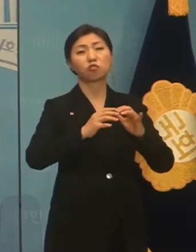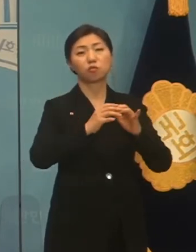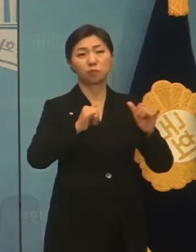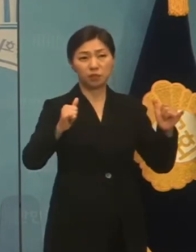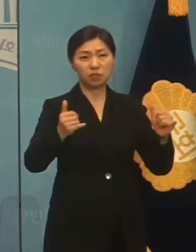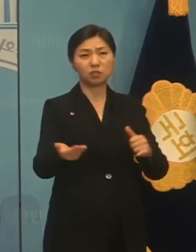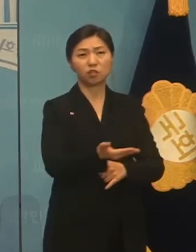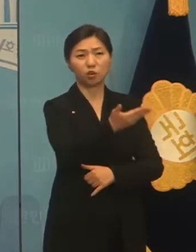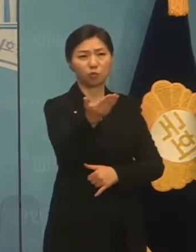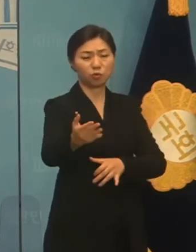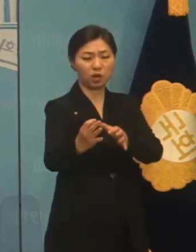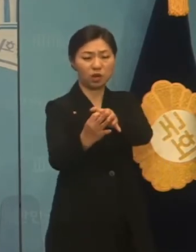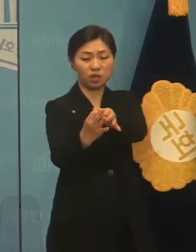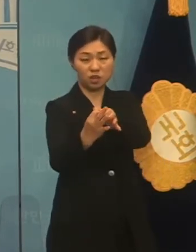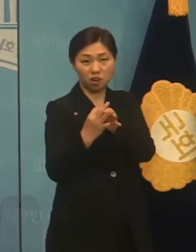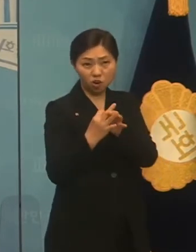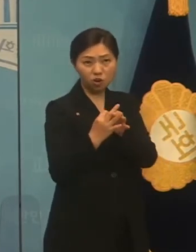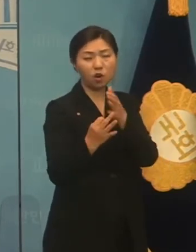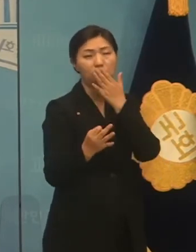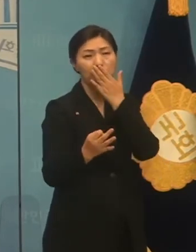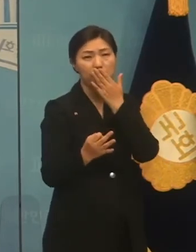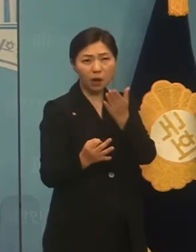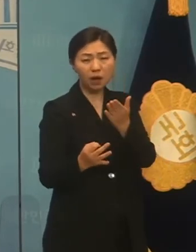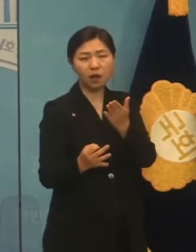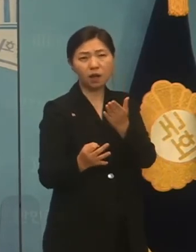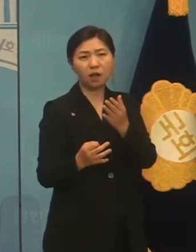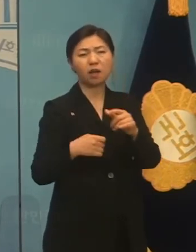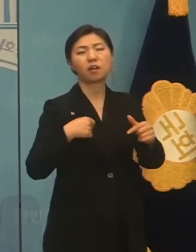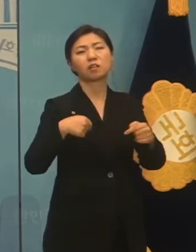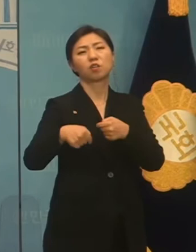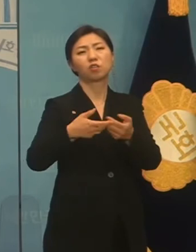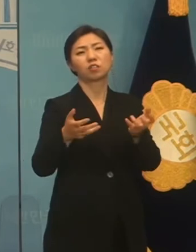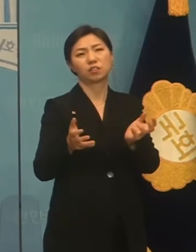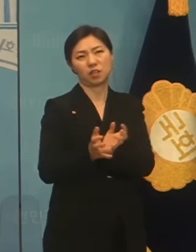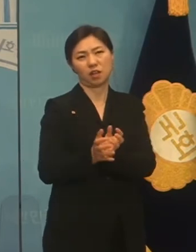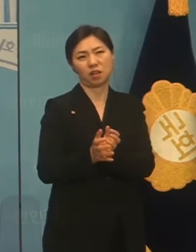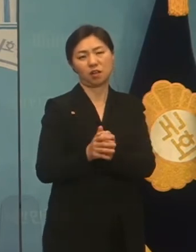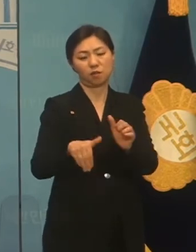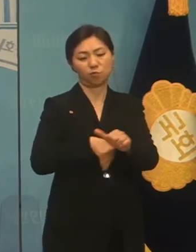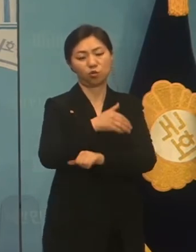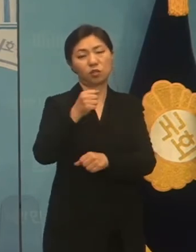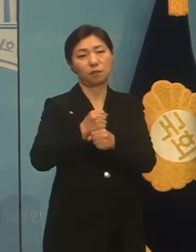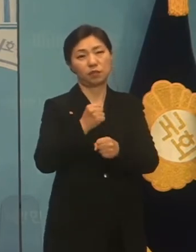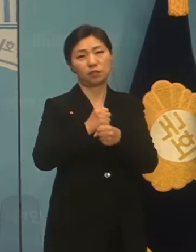국민과 연결된 정당으로 만들겠습니다. 그렇게